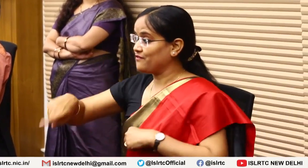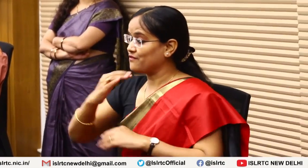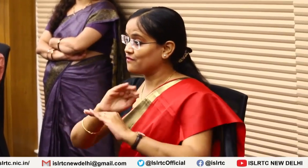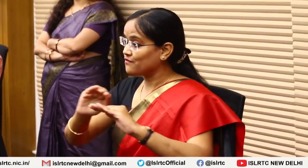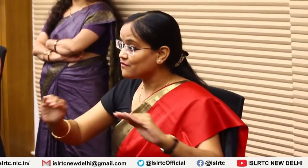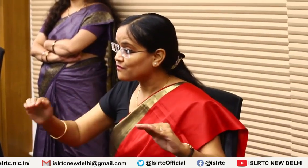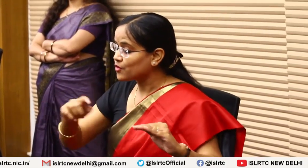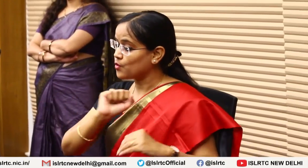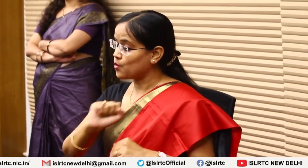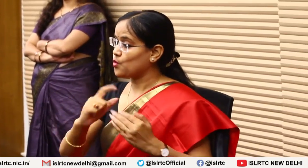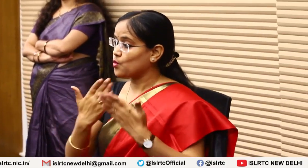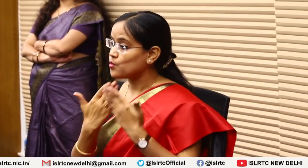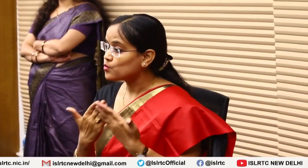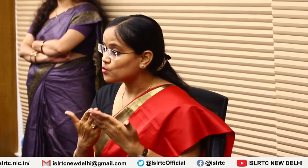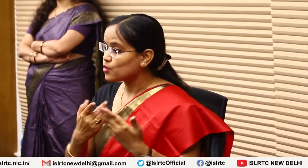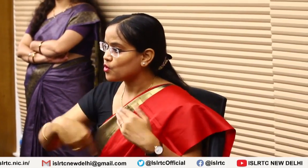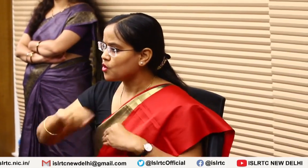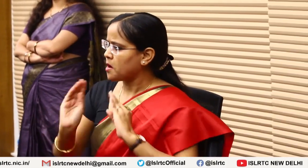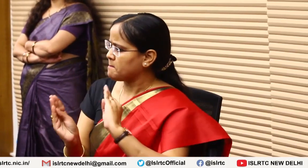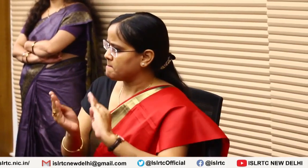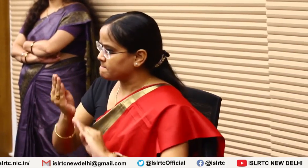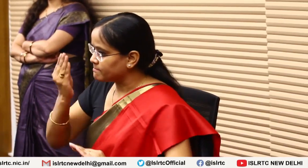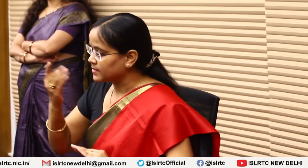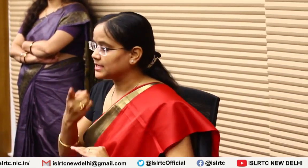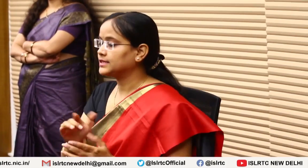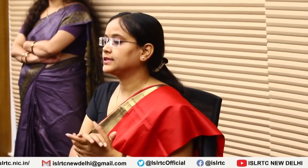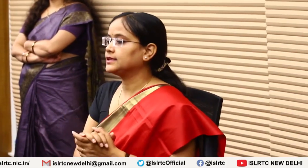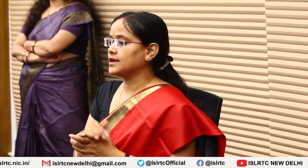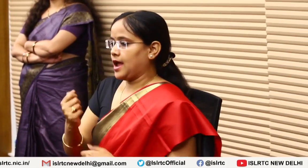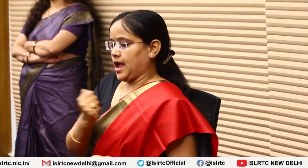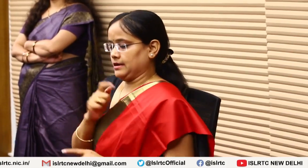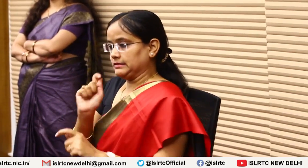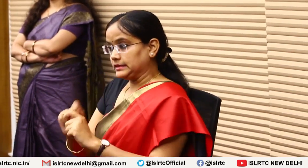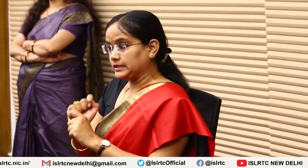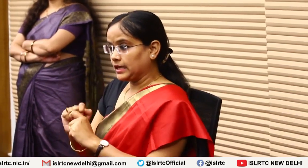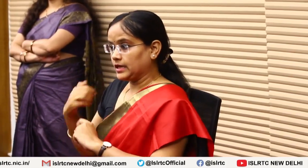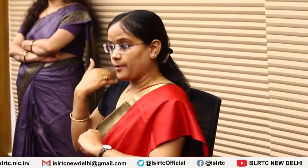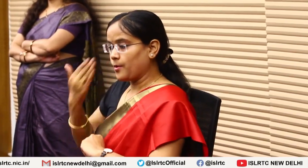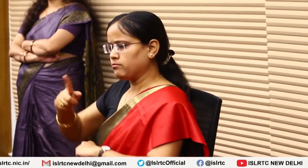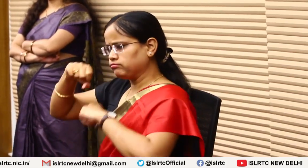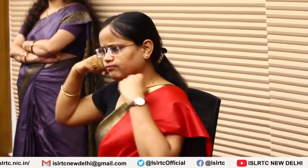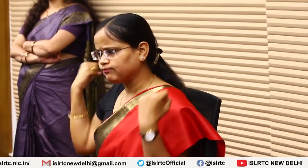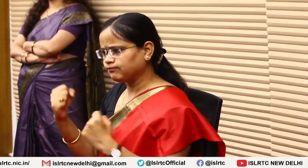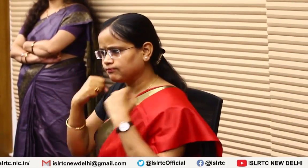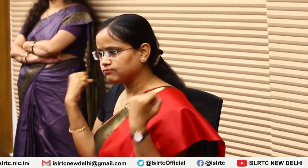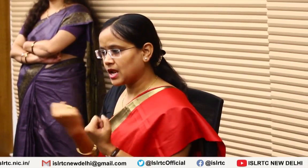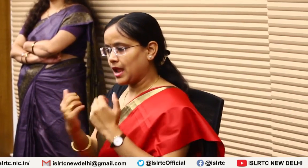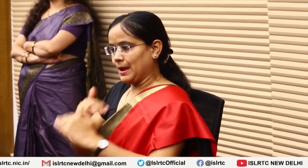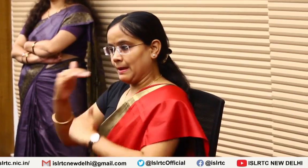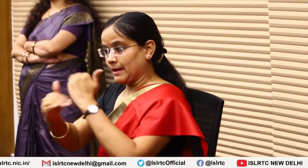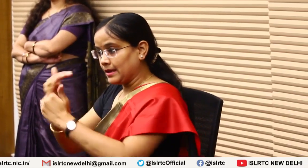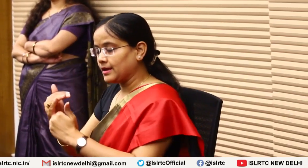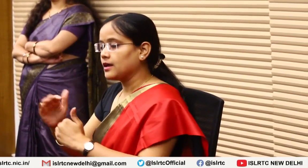उन बच्चों की शिक्षा को और भी ज्यादा अच्छा बनाया जा सके, इसके लिए अपने काम को अभी तक जिस मेहनत के साथ परिश्रम के साथ में आगे बढ़ाया